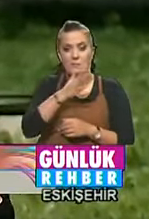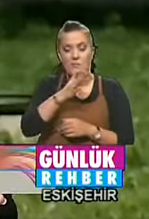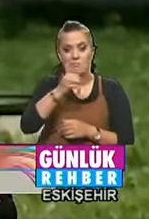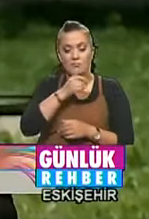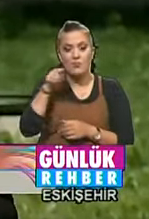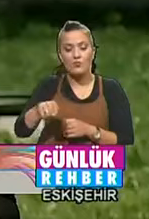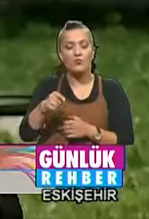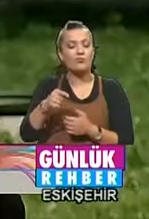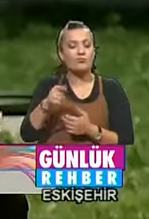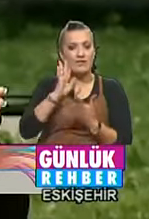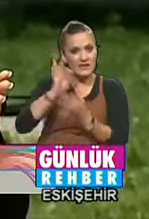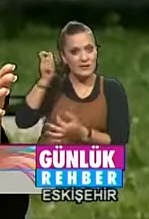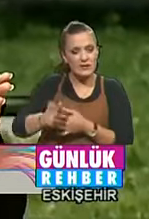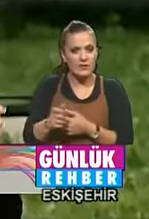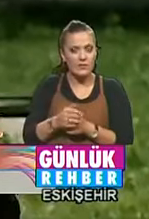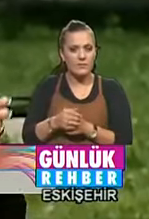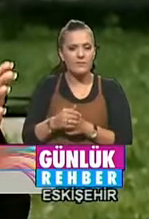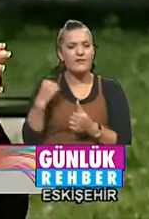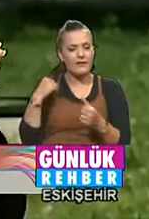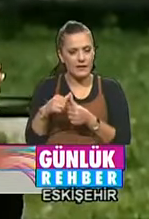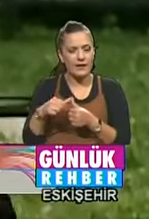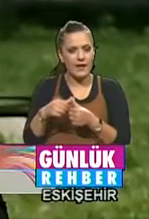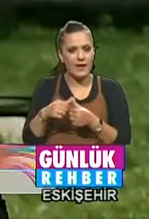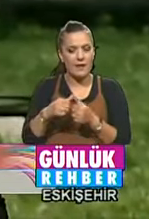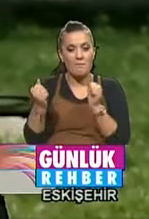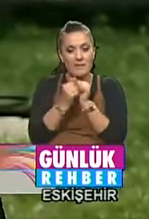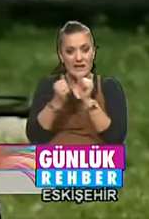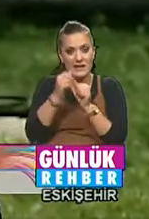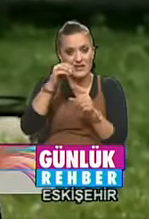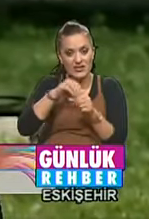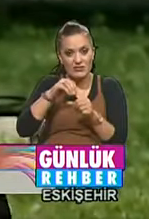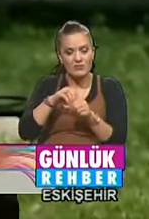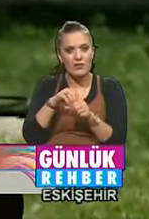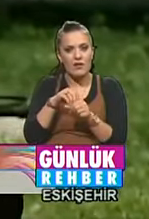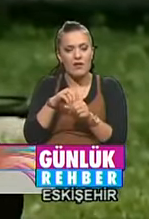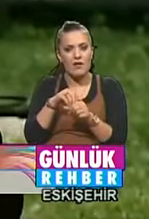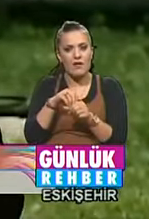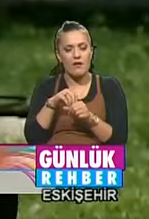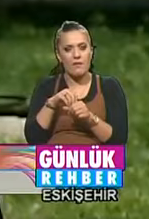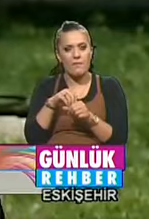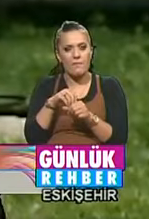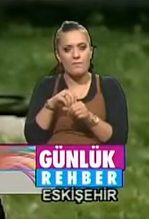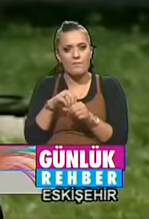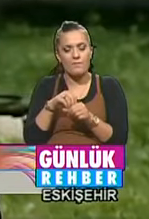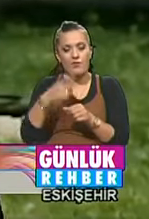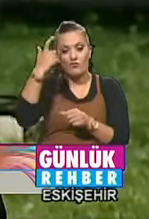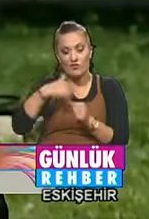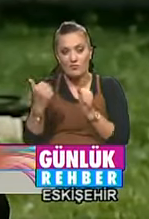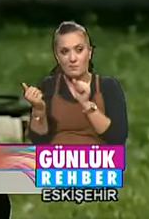bu arifler yine de birlik içindeydiler, vücut